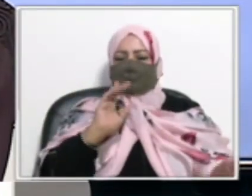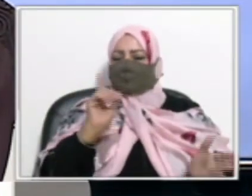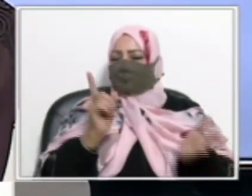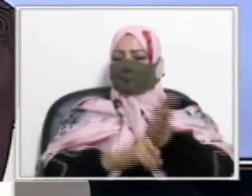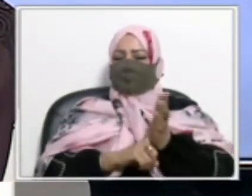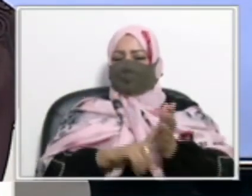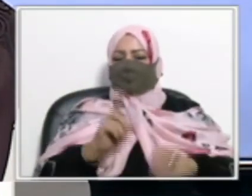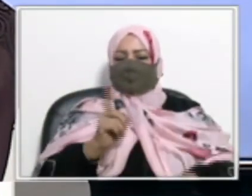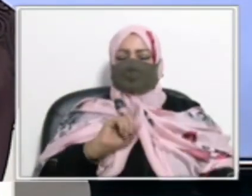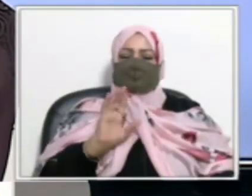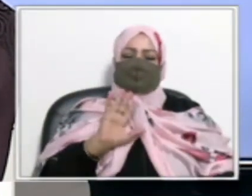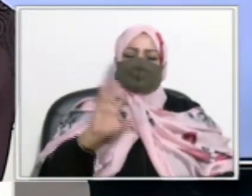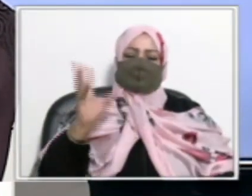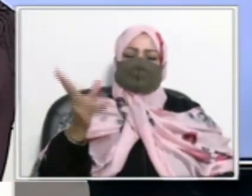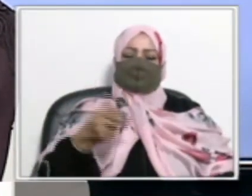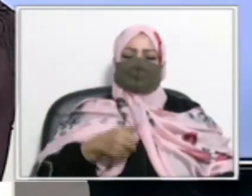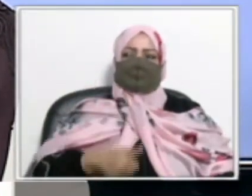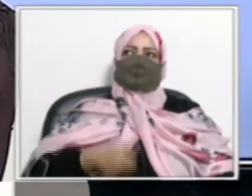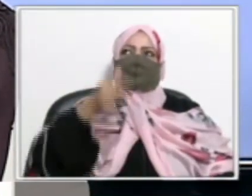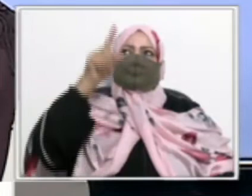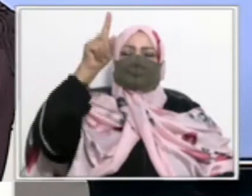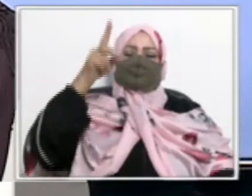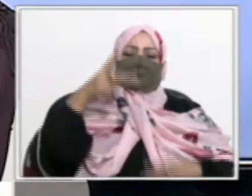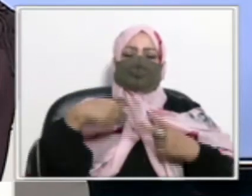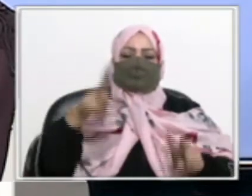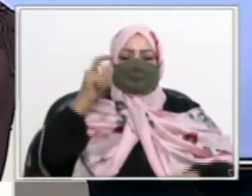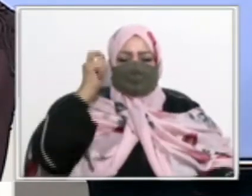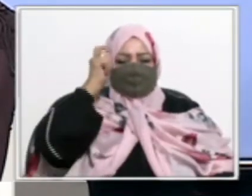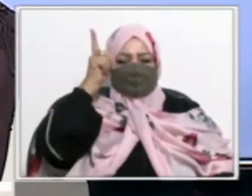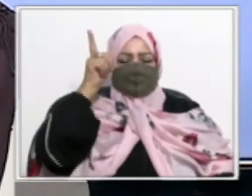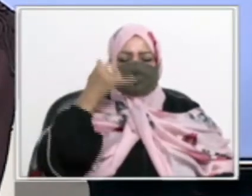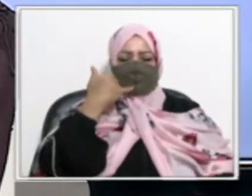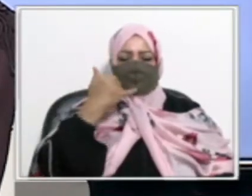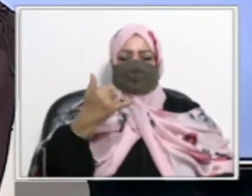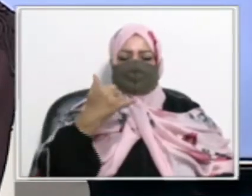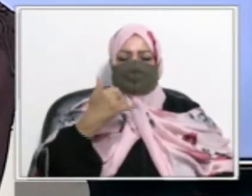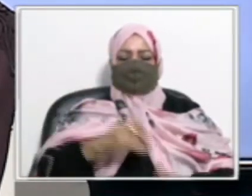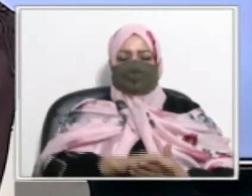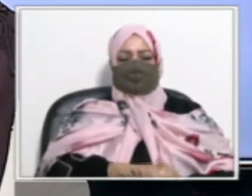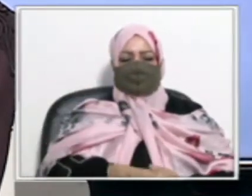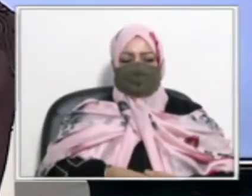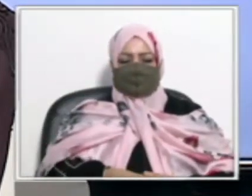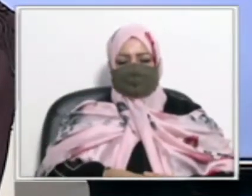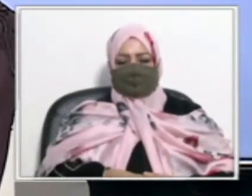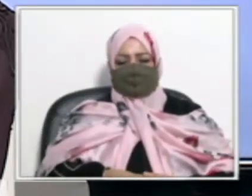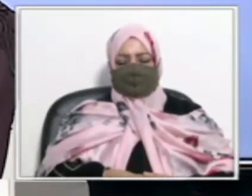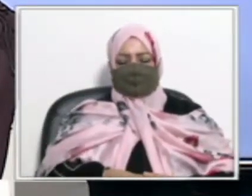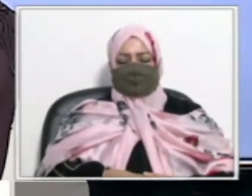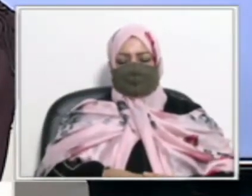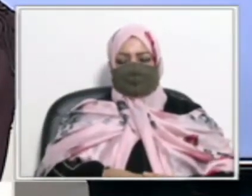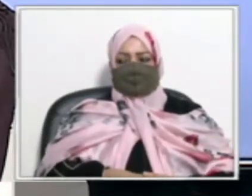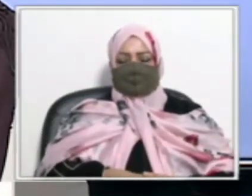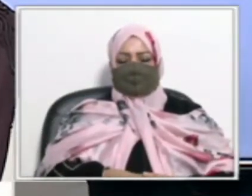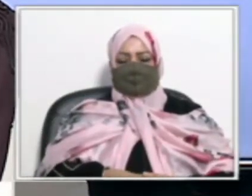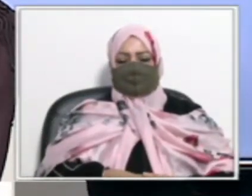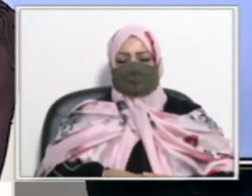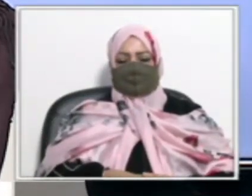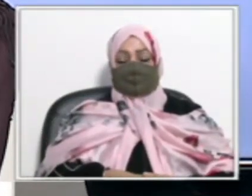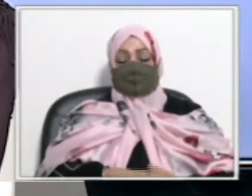الأخ المهدي من الجنوب. السلام عليكم شيخ. تفضل أخ مهدي. كيف حالك شيخ؟ الله يحفظك ويبارك